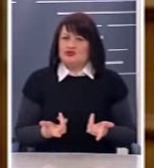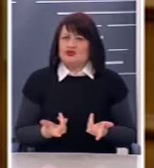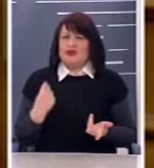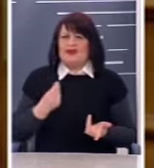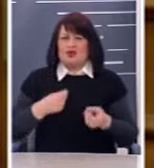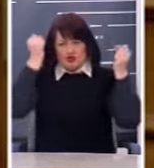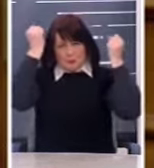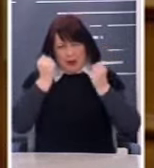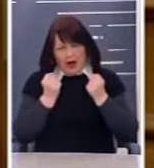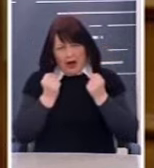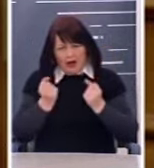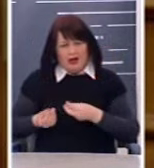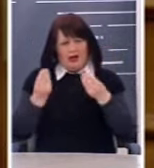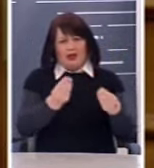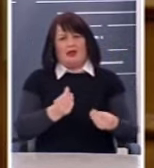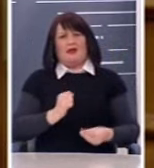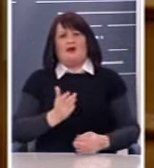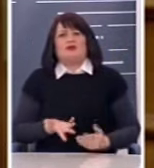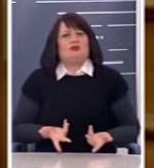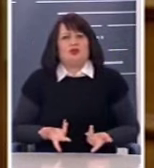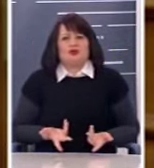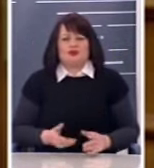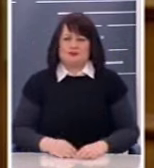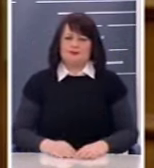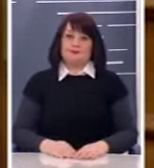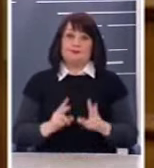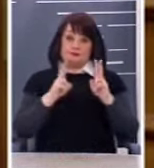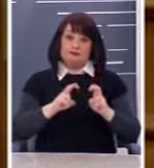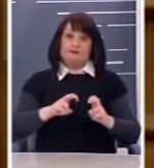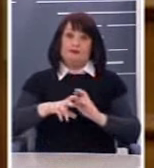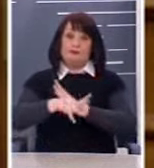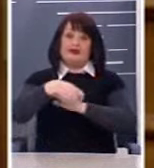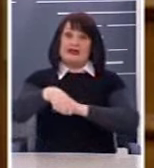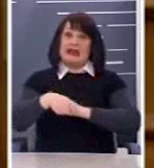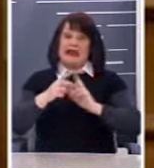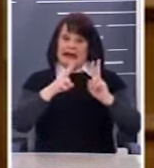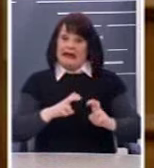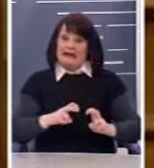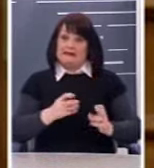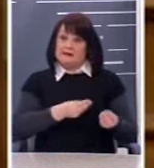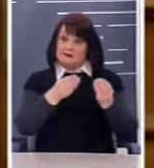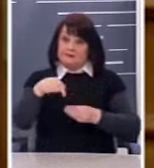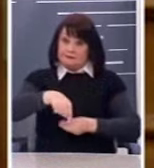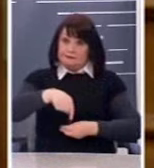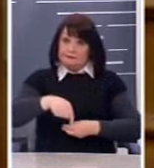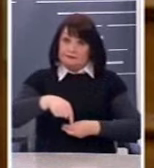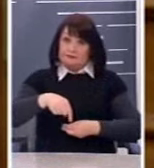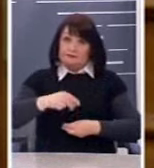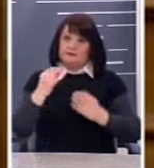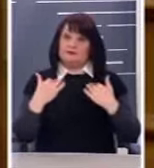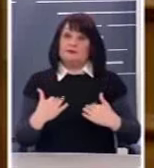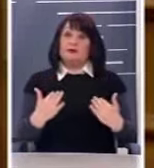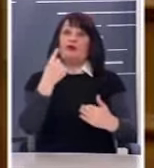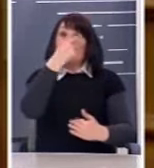ελληνικού δημοσίου, κάτι το οποίο επίσης ερευνάται δικαστικά, αλλά έρχεται η δικογραφία στη Βουλή, διότι προσκουρίστε